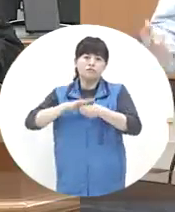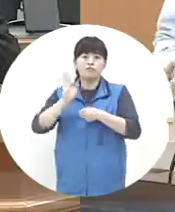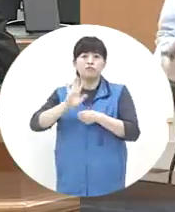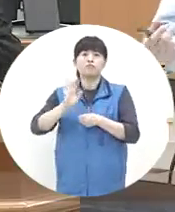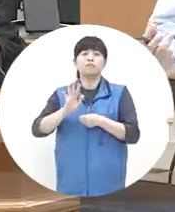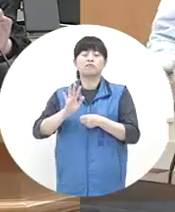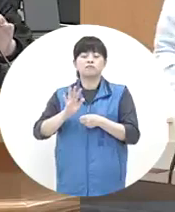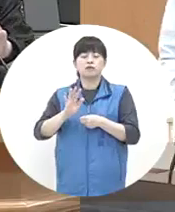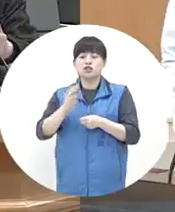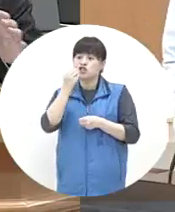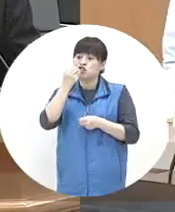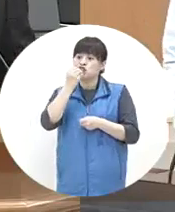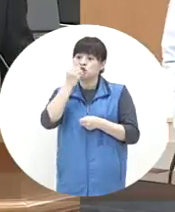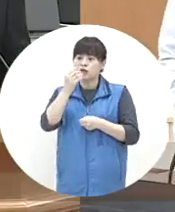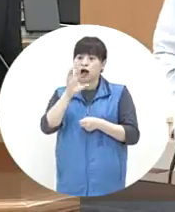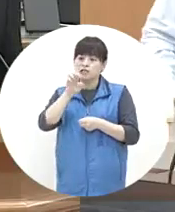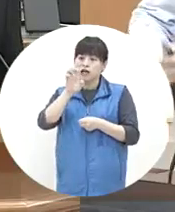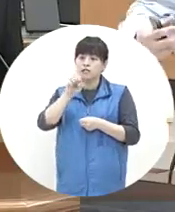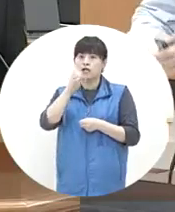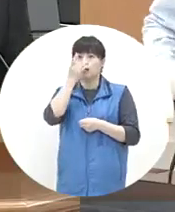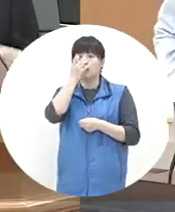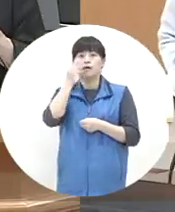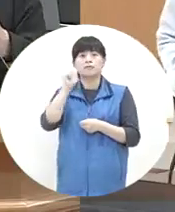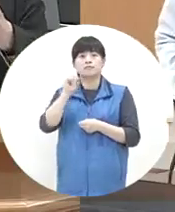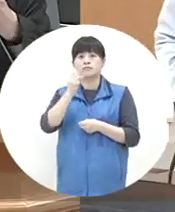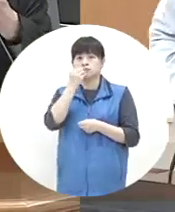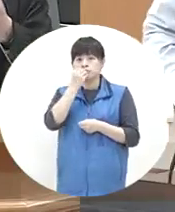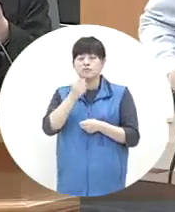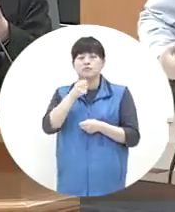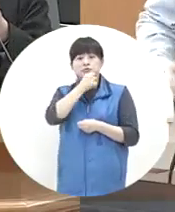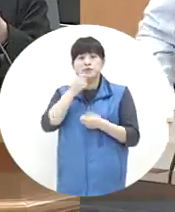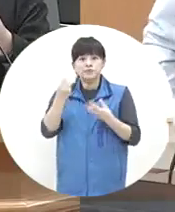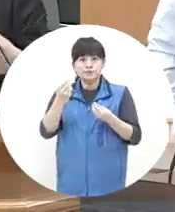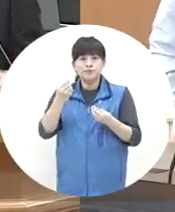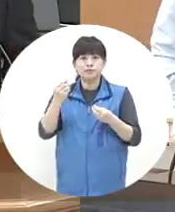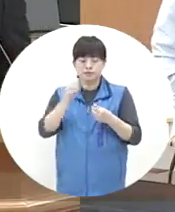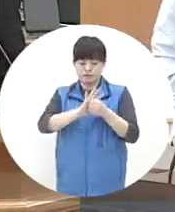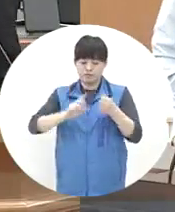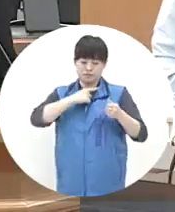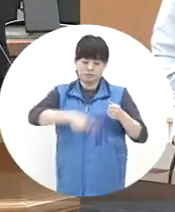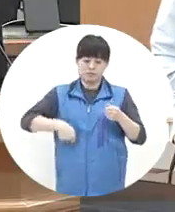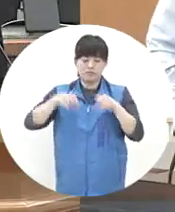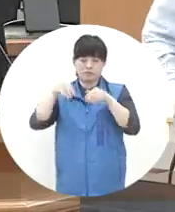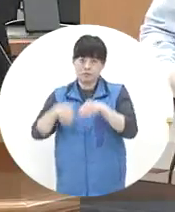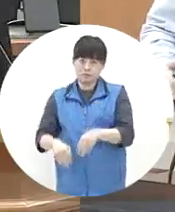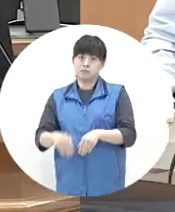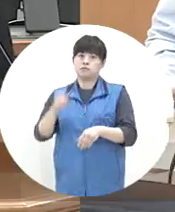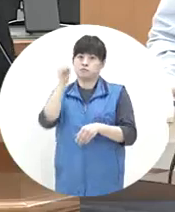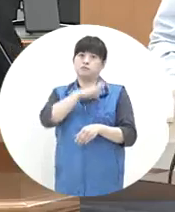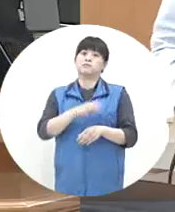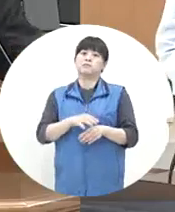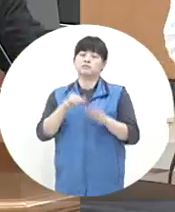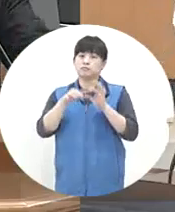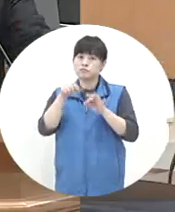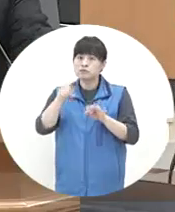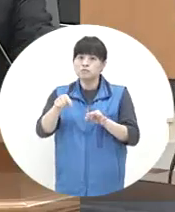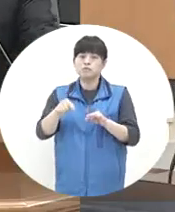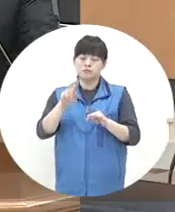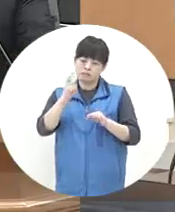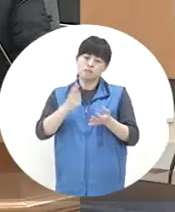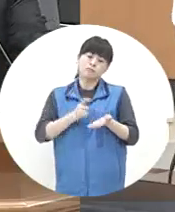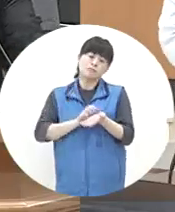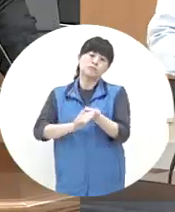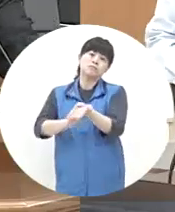啊我吃东西没办法吃好，齁，没有办法吃到营养的东西，又造成他的身体更加的恶化，齁，所以这个他又要去看医